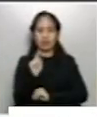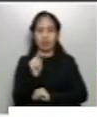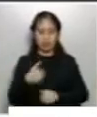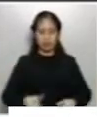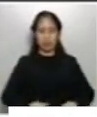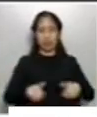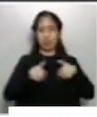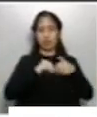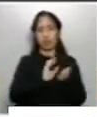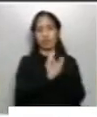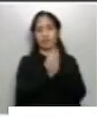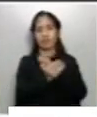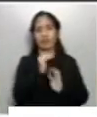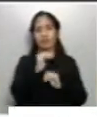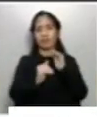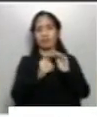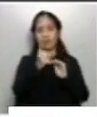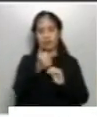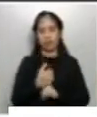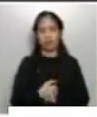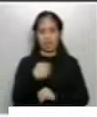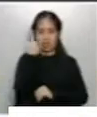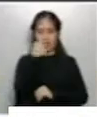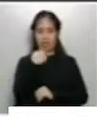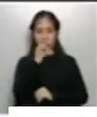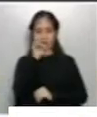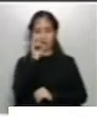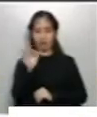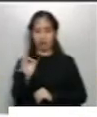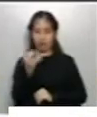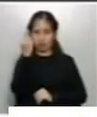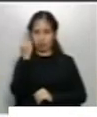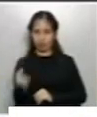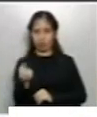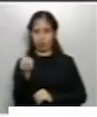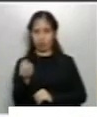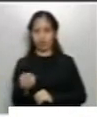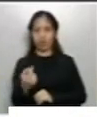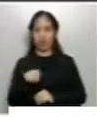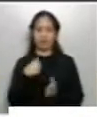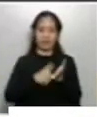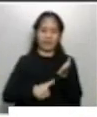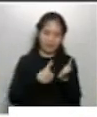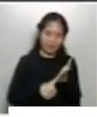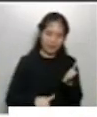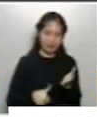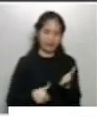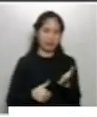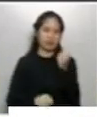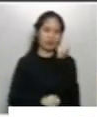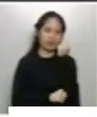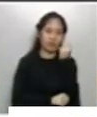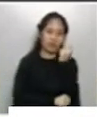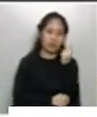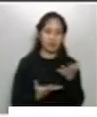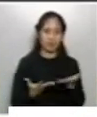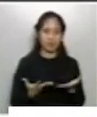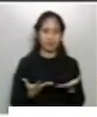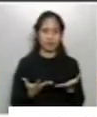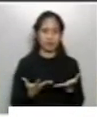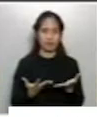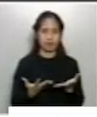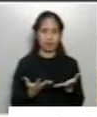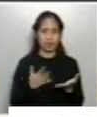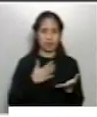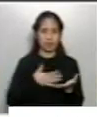ที่ดีขึ้นคนถูกฟ้องส่วนใหญ่เป็นหนี้เป็นสินแน่นอนคือคนยากคนจน